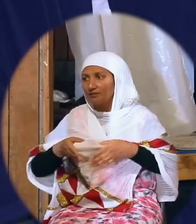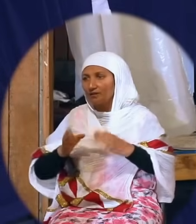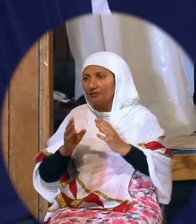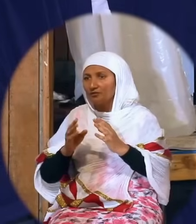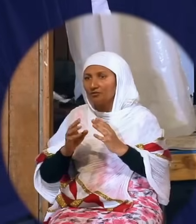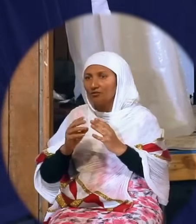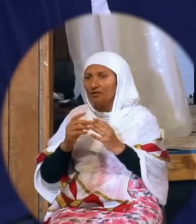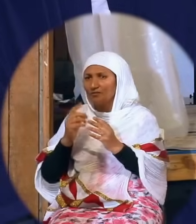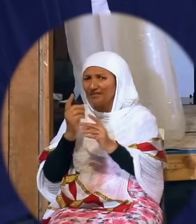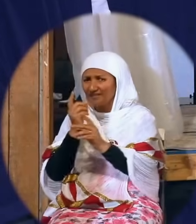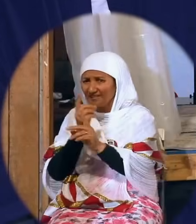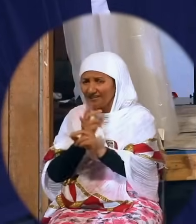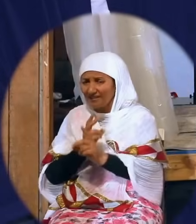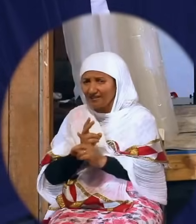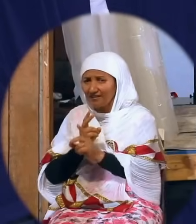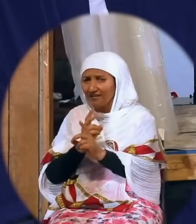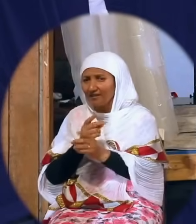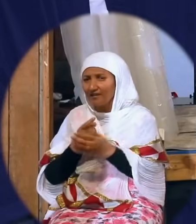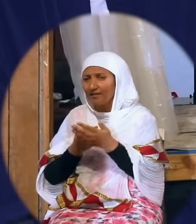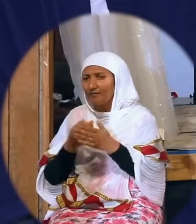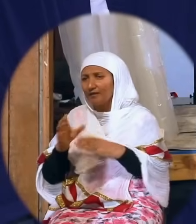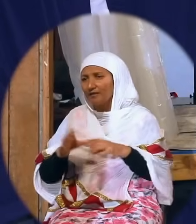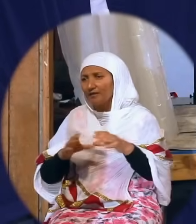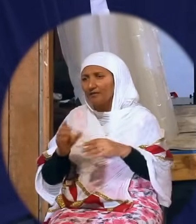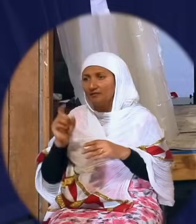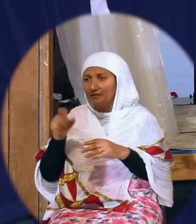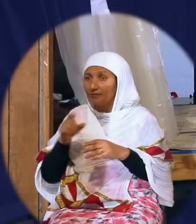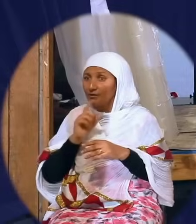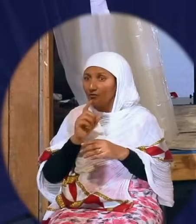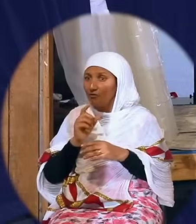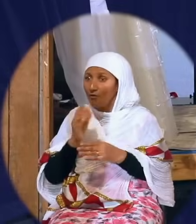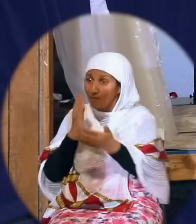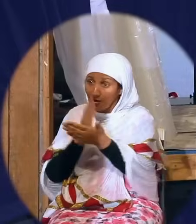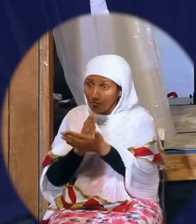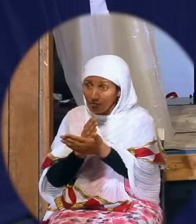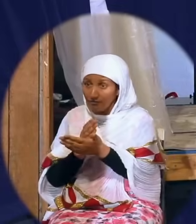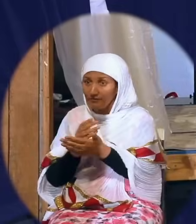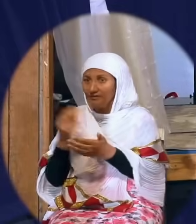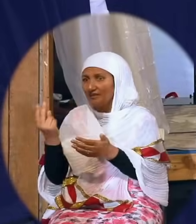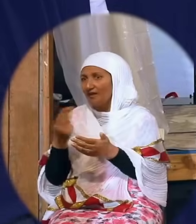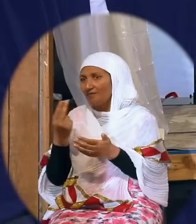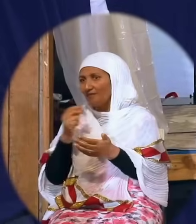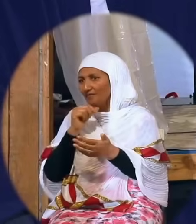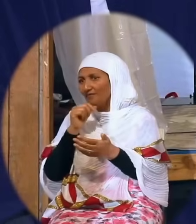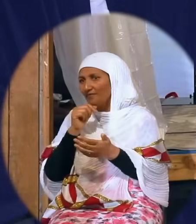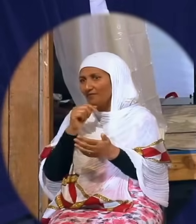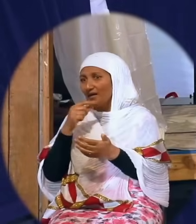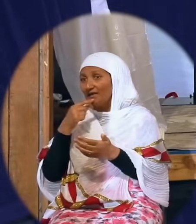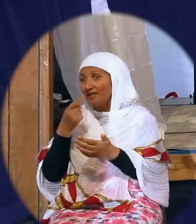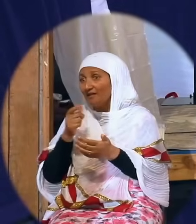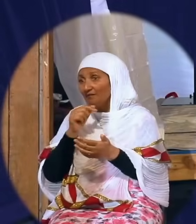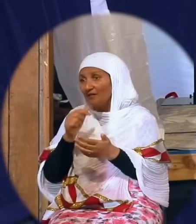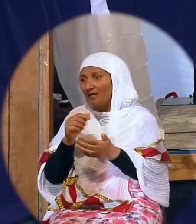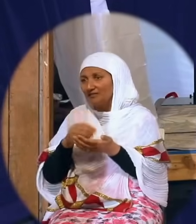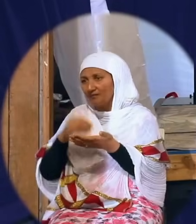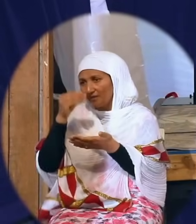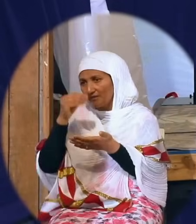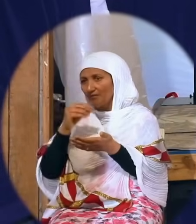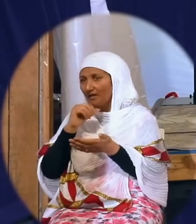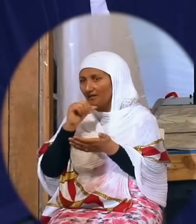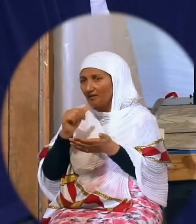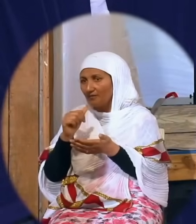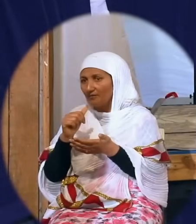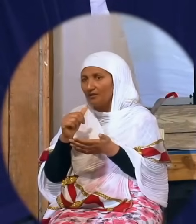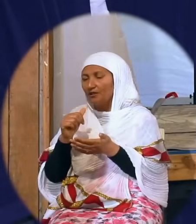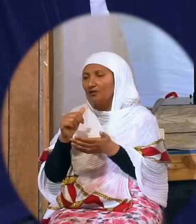ኮንተንት በጥንቃቄ መርጦ ይሄን ማድረግ ተገቢ ነው ምክንያቱም ጨርሶ መከልከል የሚሰራ አይደለም ጠቃሚም አይደለም አስተማሪም አይደለም ሌላው ቀርቶ አንድ ሰው ልጆቹን